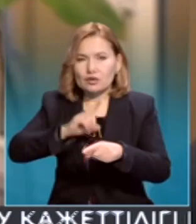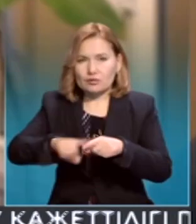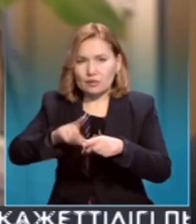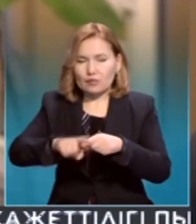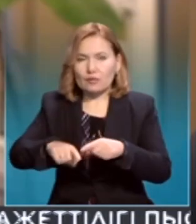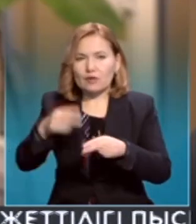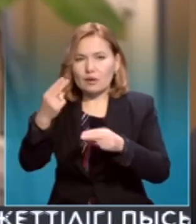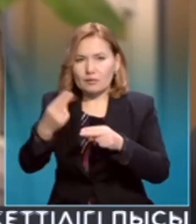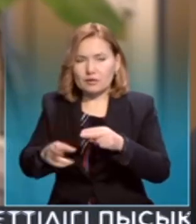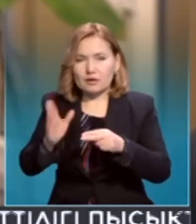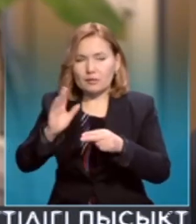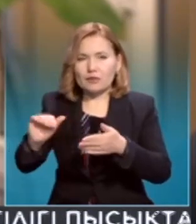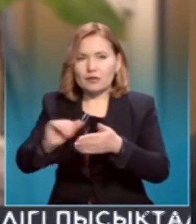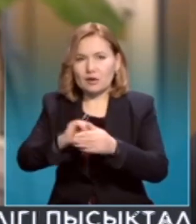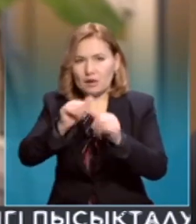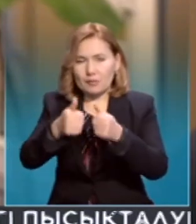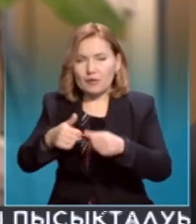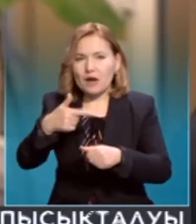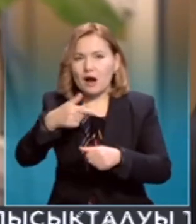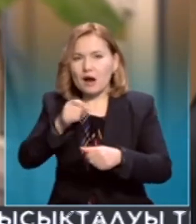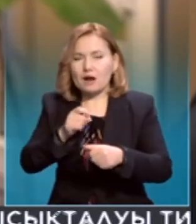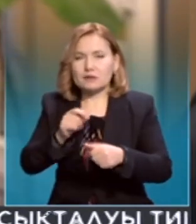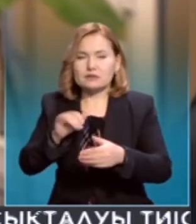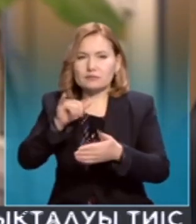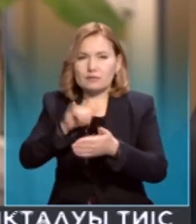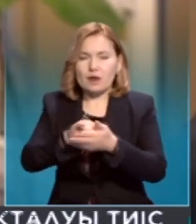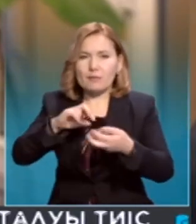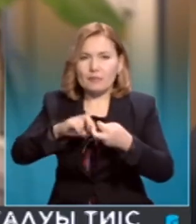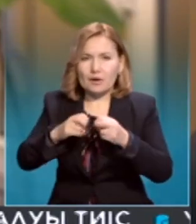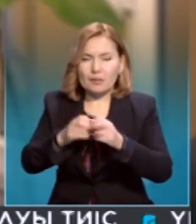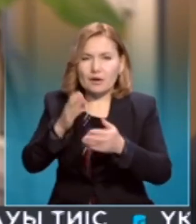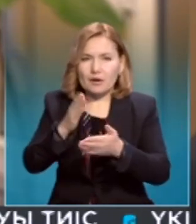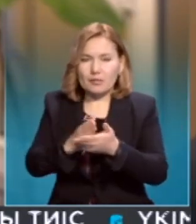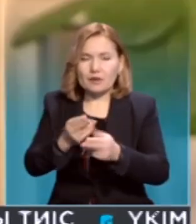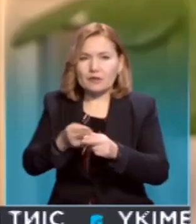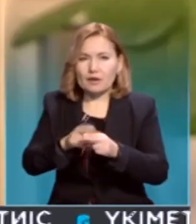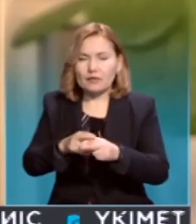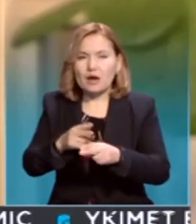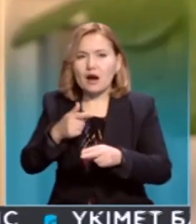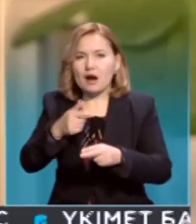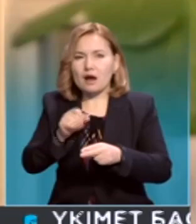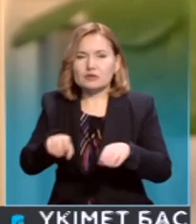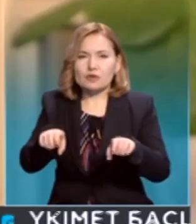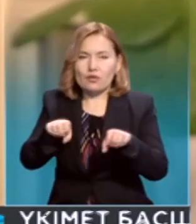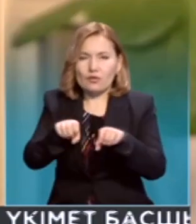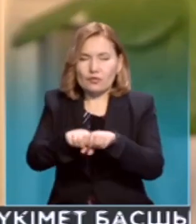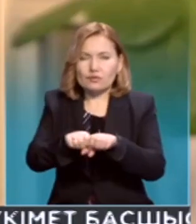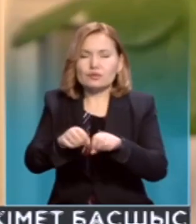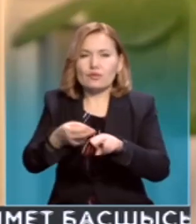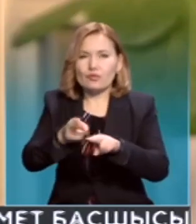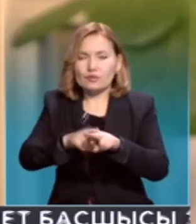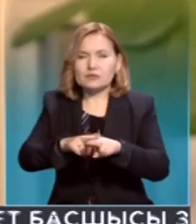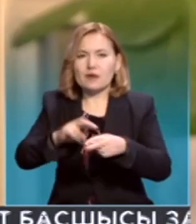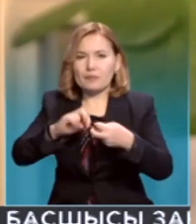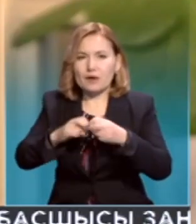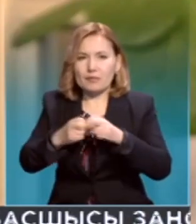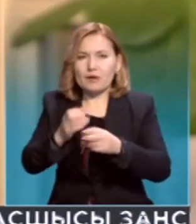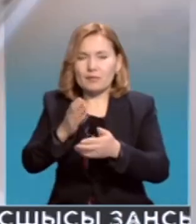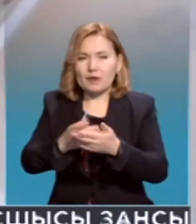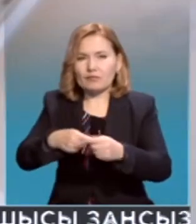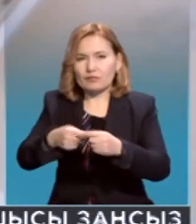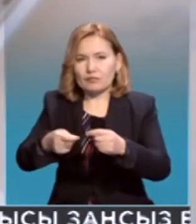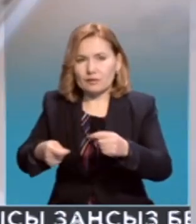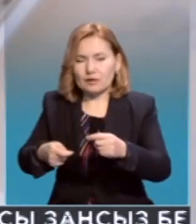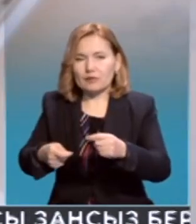Осы енді газдың мәселесі бар жерде проблема, білесіздер ғой. Газ қосу деген проблема. Сол документтермен очерт-мочерт сол үшін болады